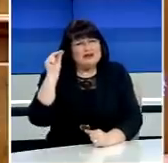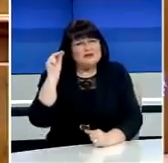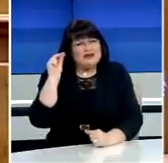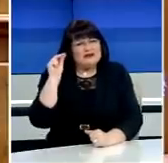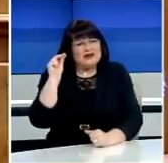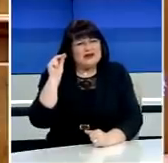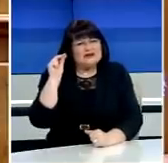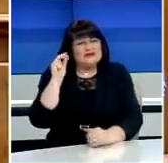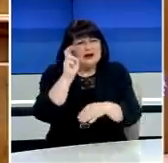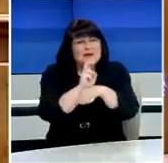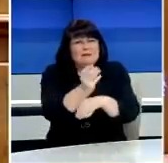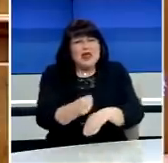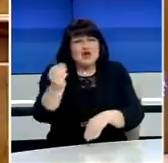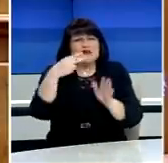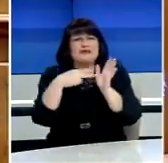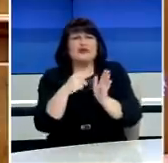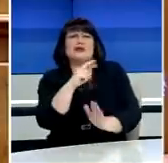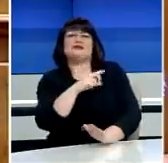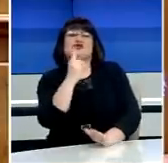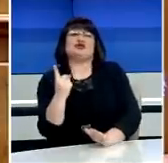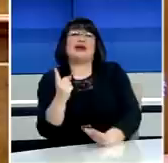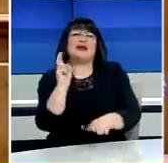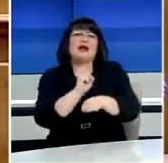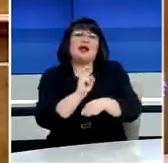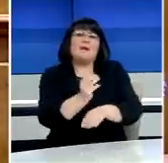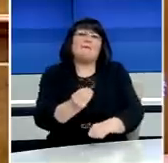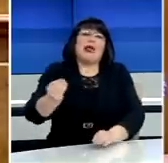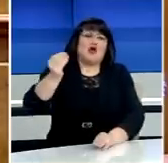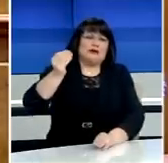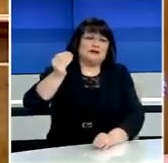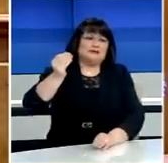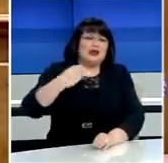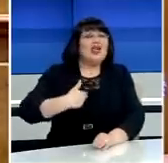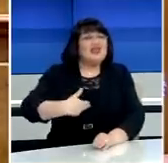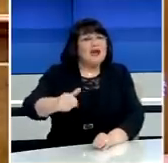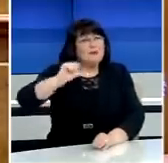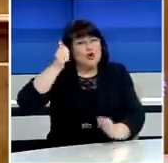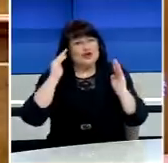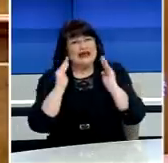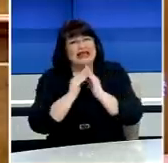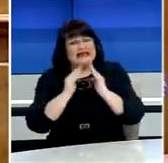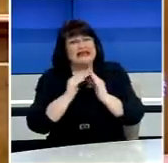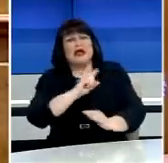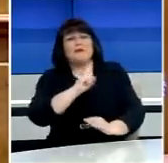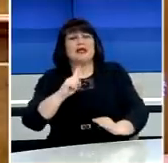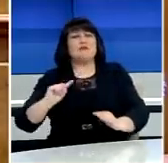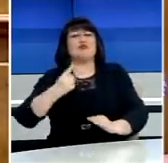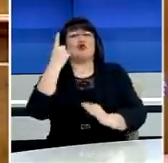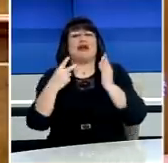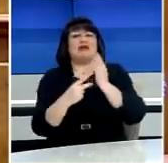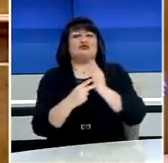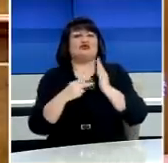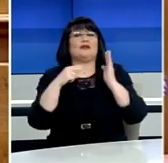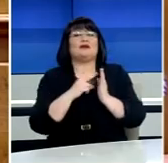θα επανέλθουμε σε πλεονάσματα το 2021 και δεσμεύεστε ότι θα έρθει η προστασία της πρώτης κατοικίας την 1η Αυγούστου